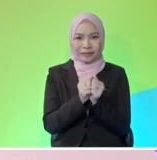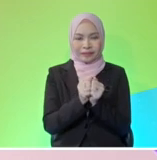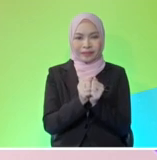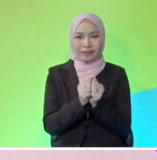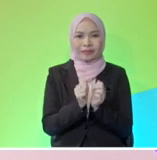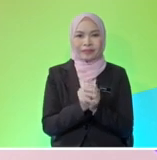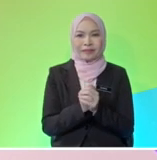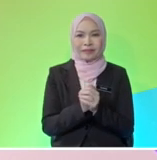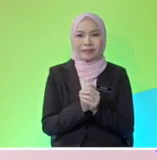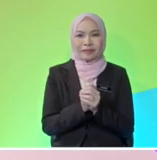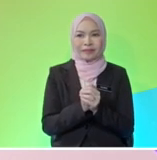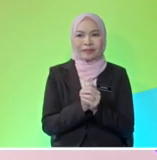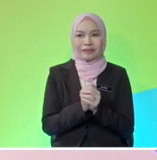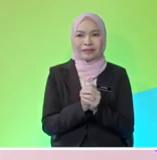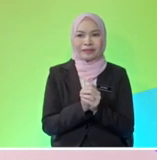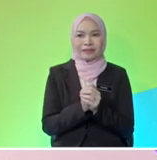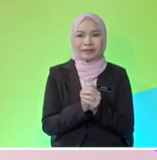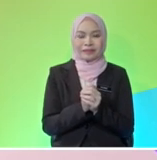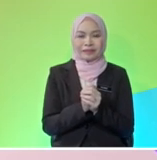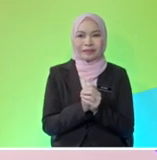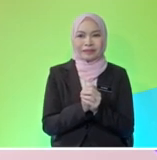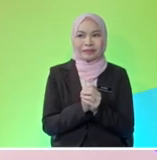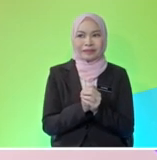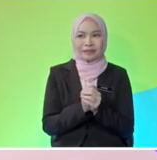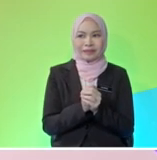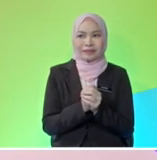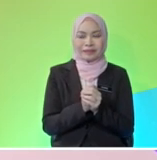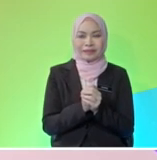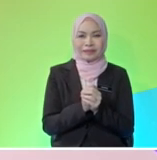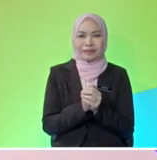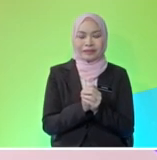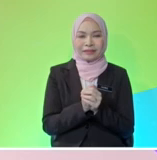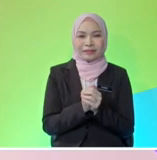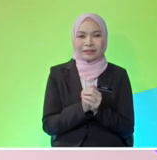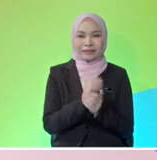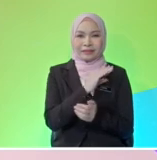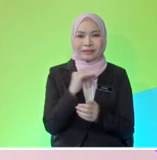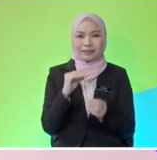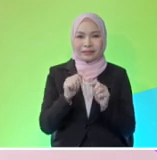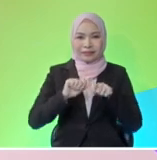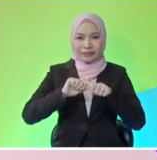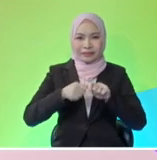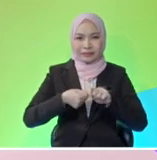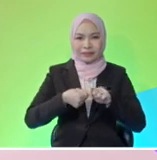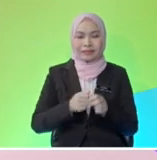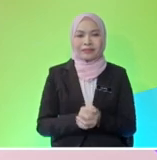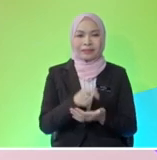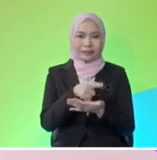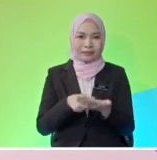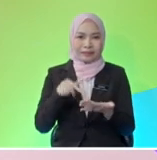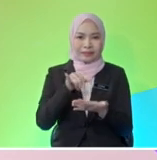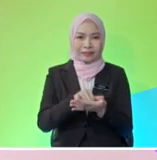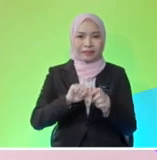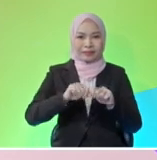nombor. Jadi kita nak belajar dululah macam mana angka dan nama nombor tu. Jadi, kita lihat